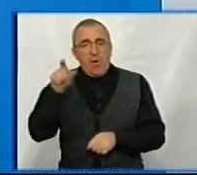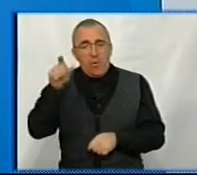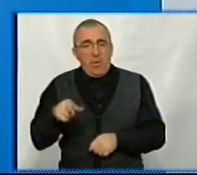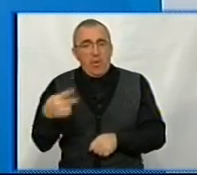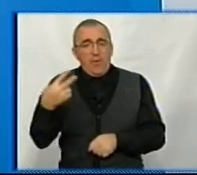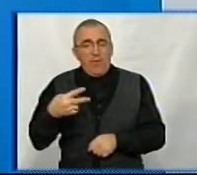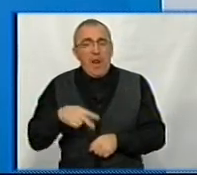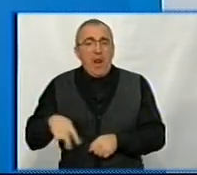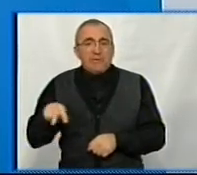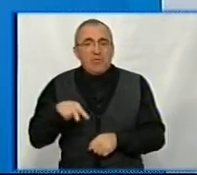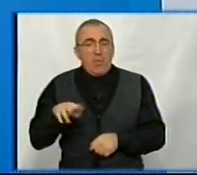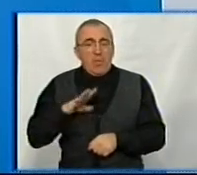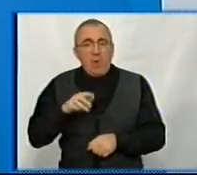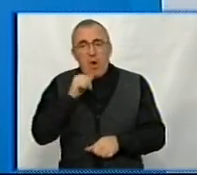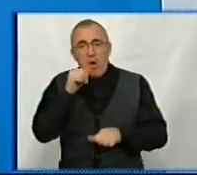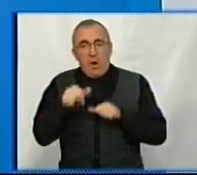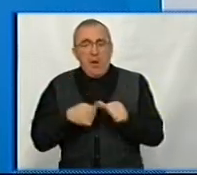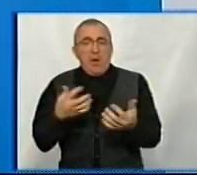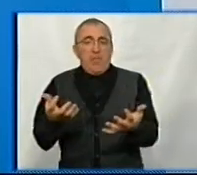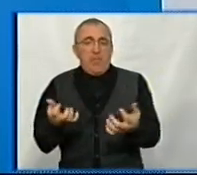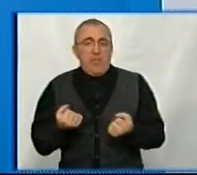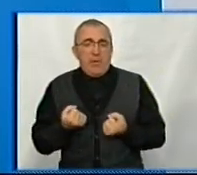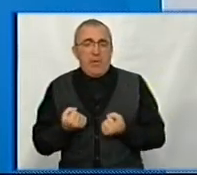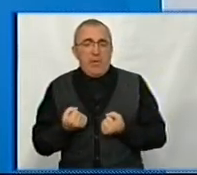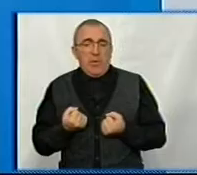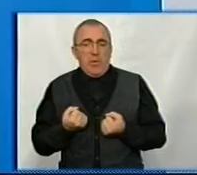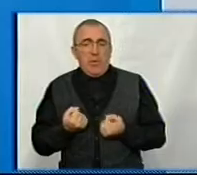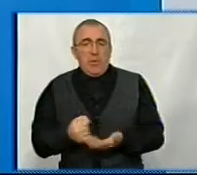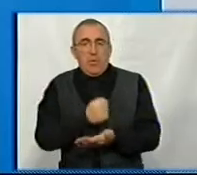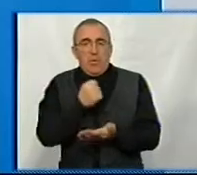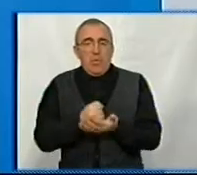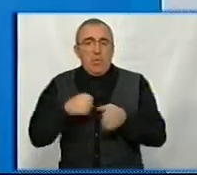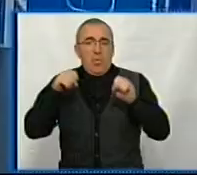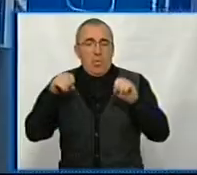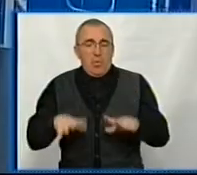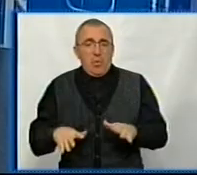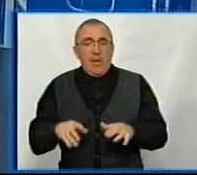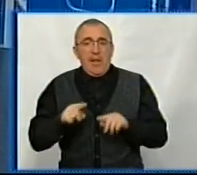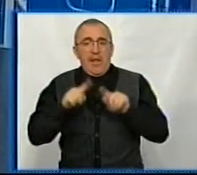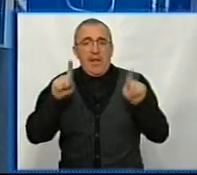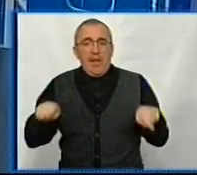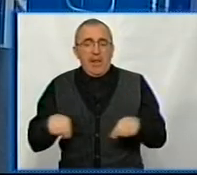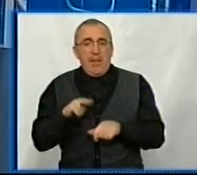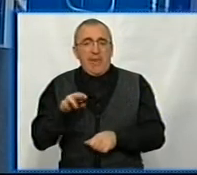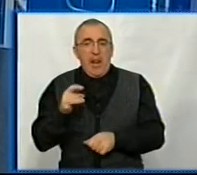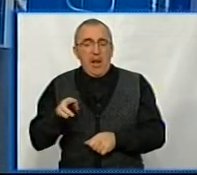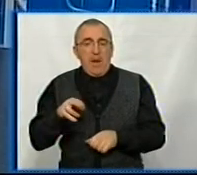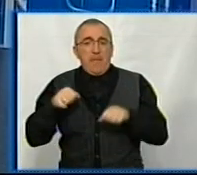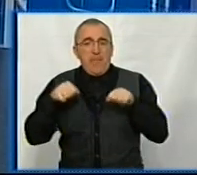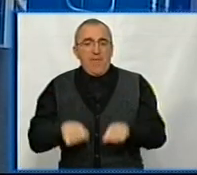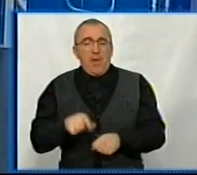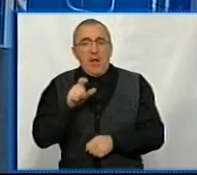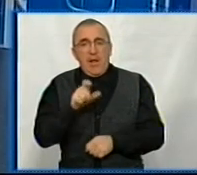20 листопада була річниця прийняття ухвалення рішення про декларацію про права дитини. Тобто це дуже